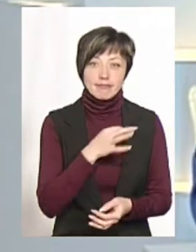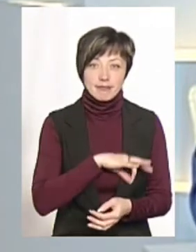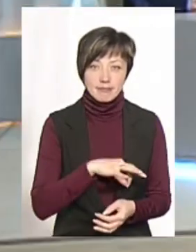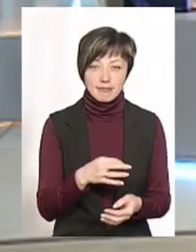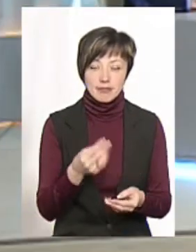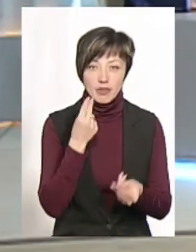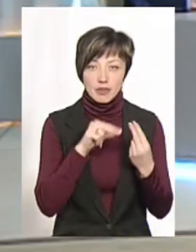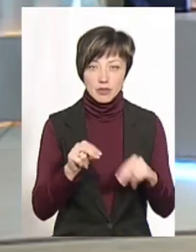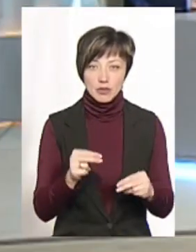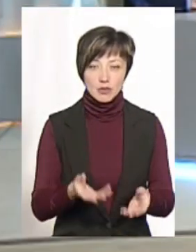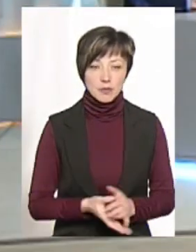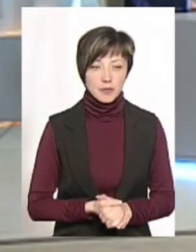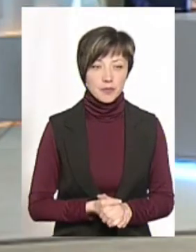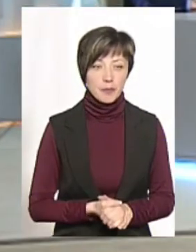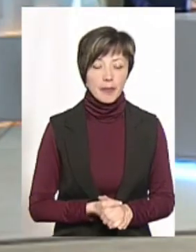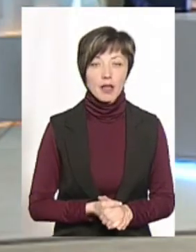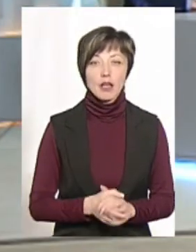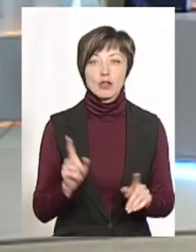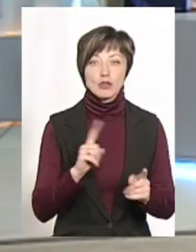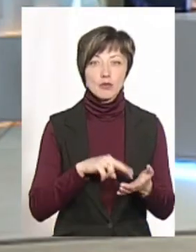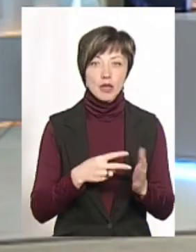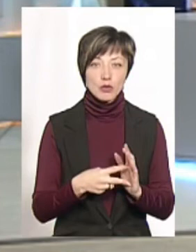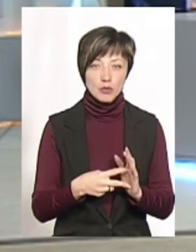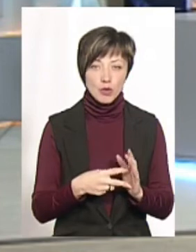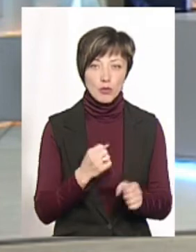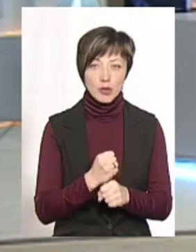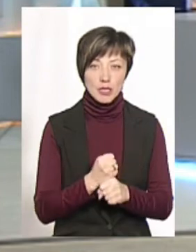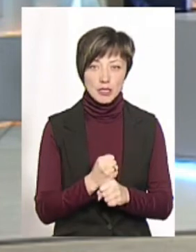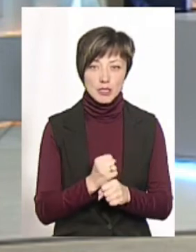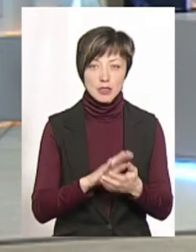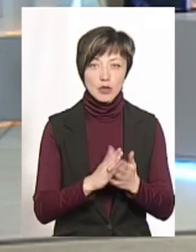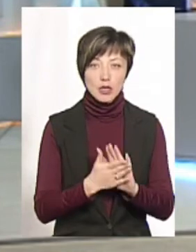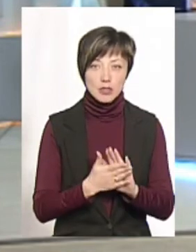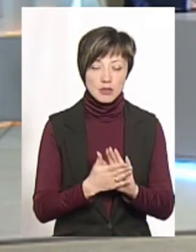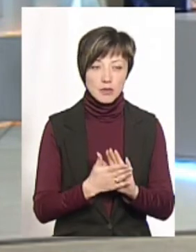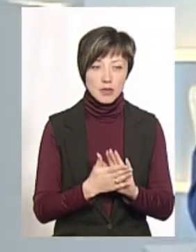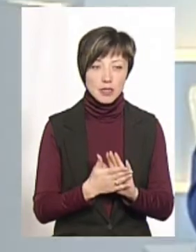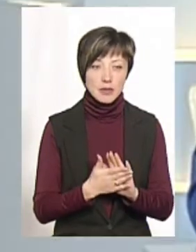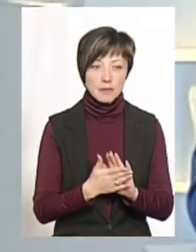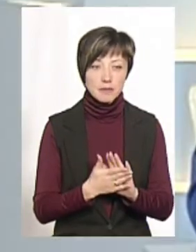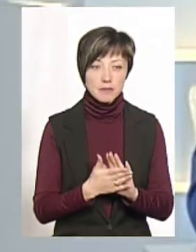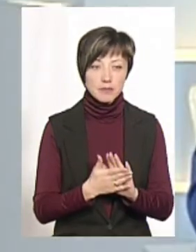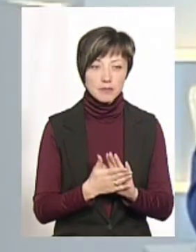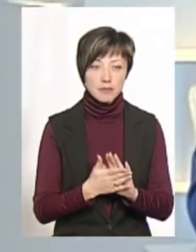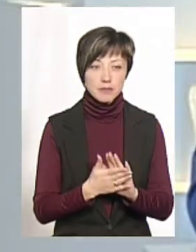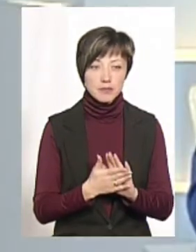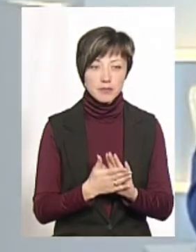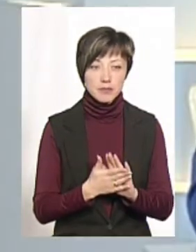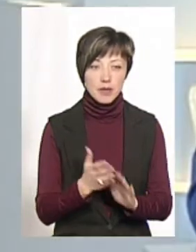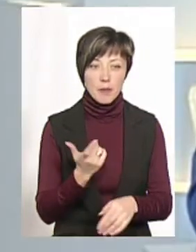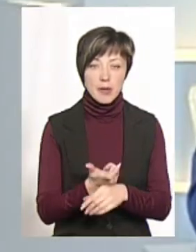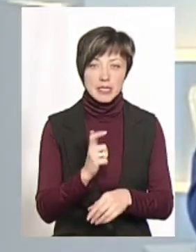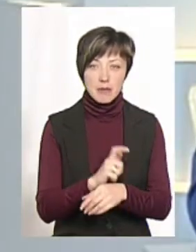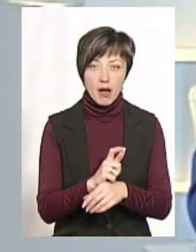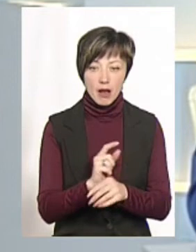доцільність, скажімо, з точки зору економіки. Що ми плануємо, власне, робити, бо ситуацію треба вирішувати? Це, скажімо так,